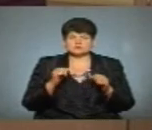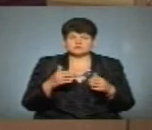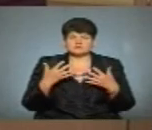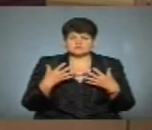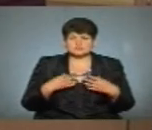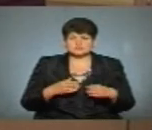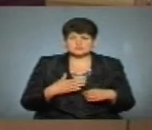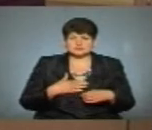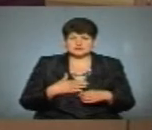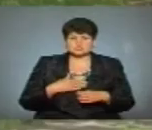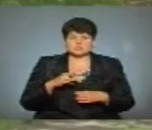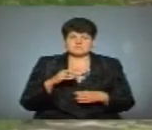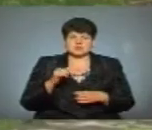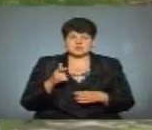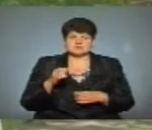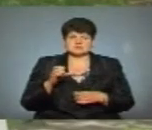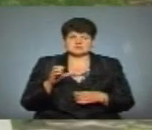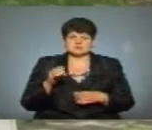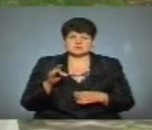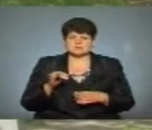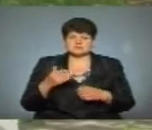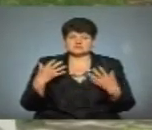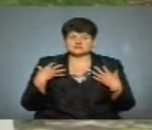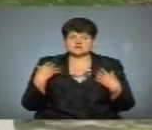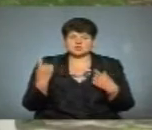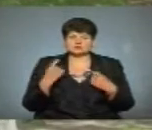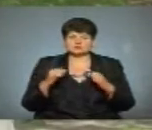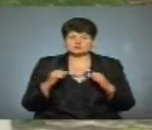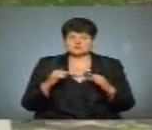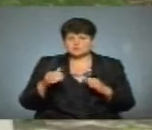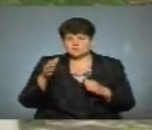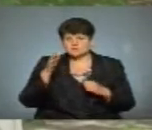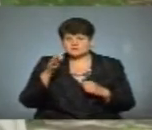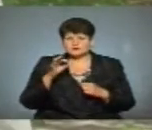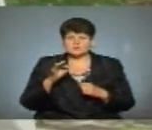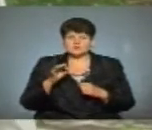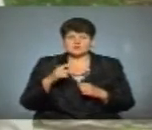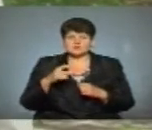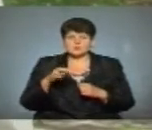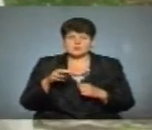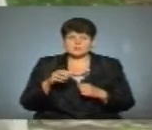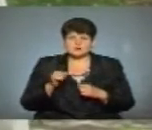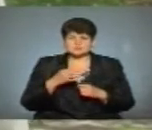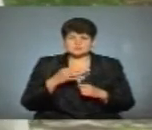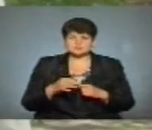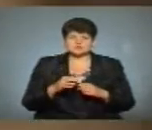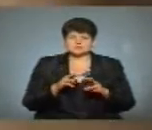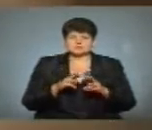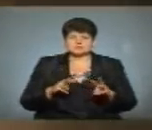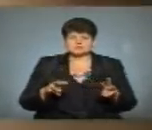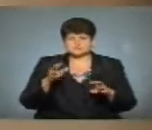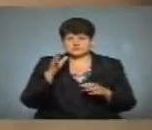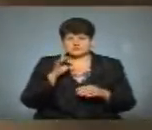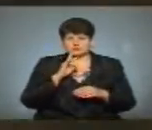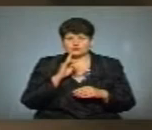наших потенційних магістрантів. Начальниця обласного управління освіти і науки Ольга Хома повідомила, що Міністерство освіти і науки